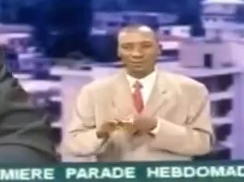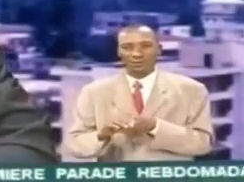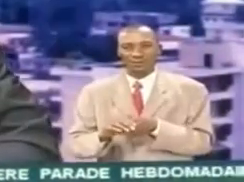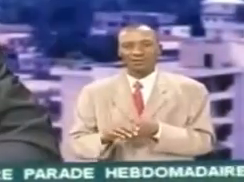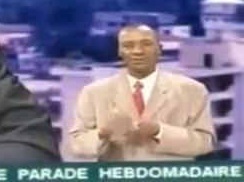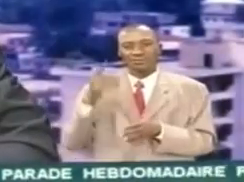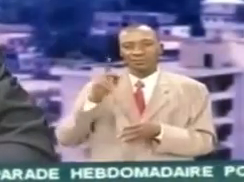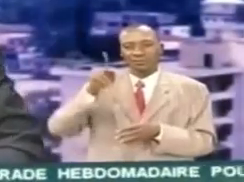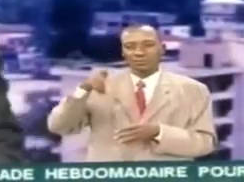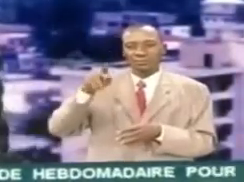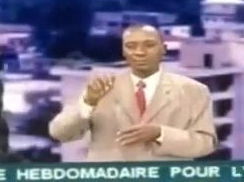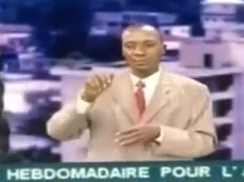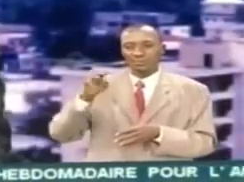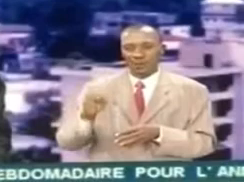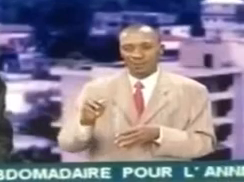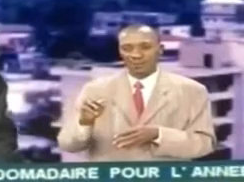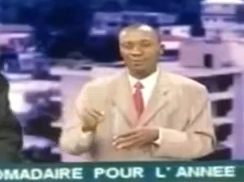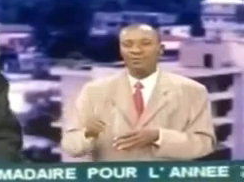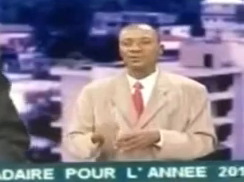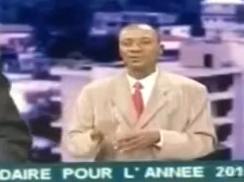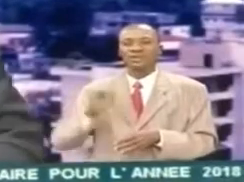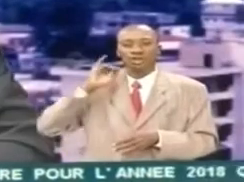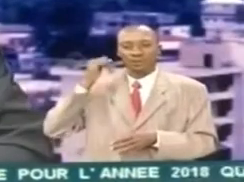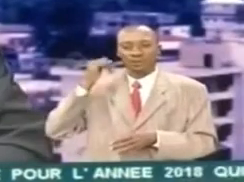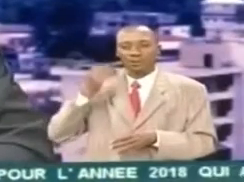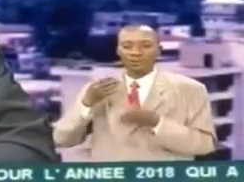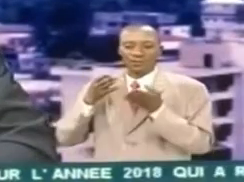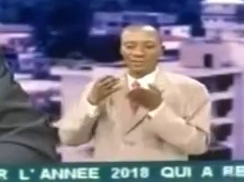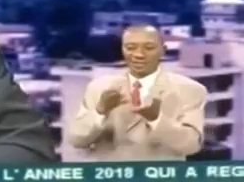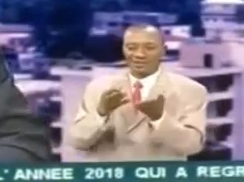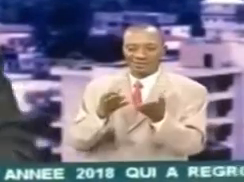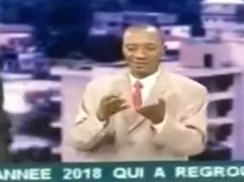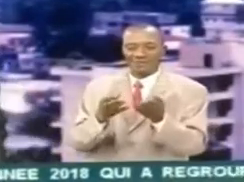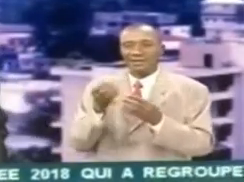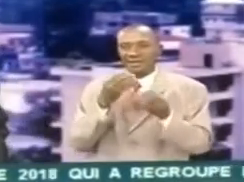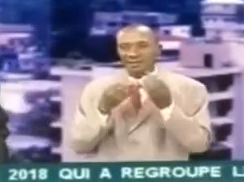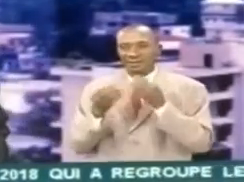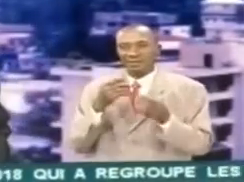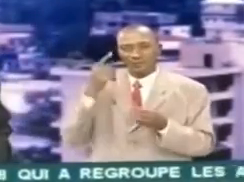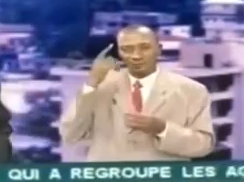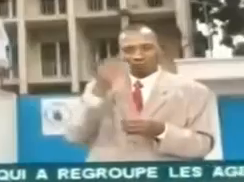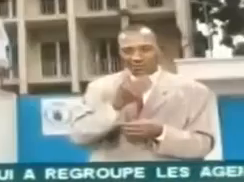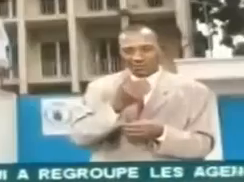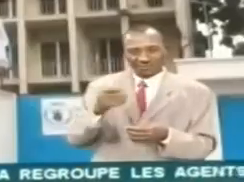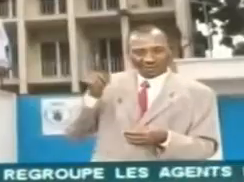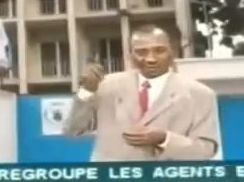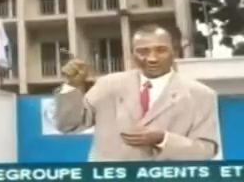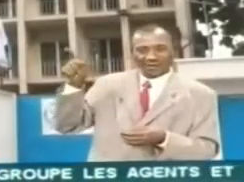faveur, un don du gouvernement japonais pour une aide alimentaire à ces derniers. Suivez.